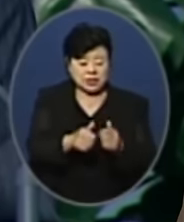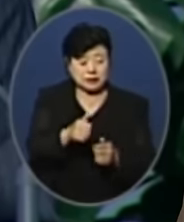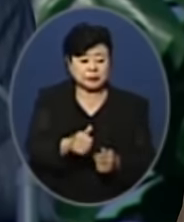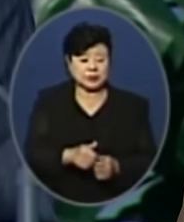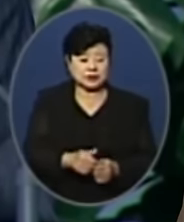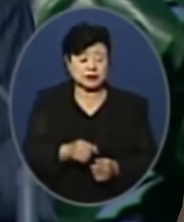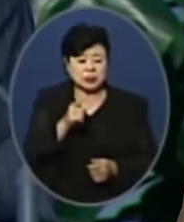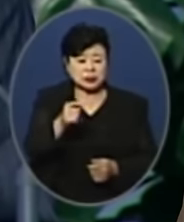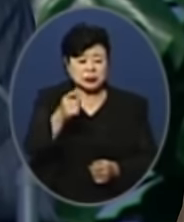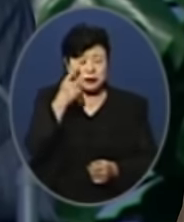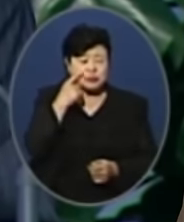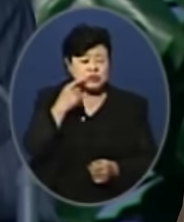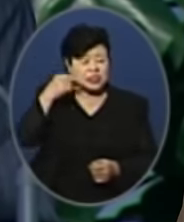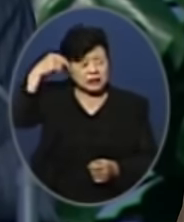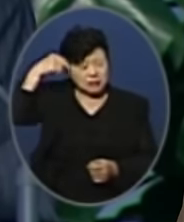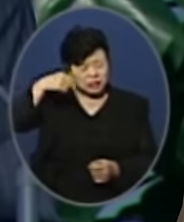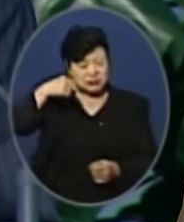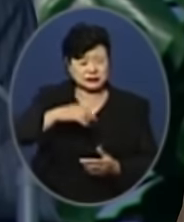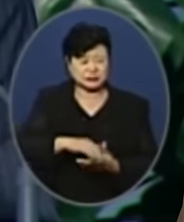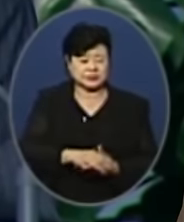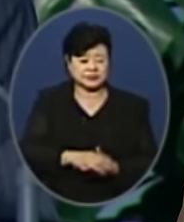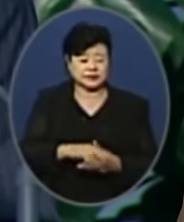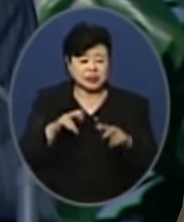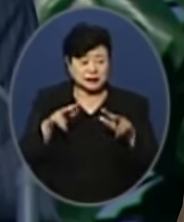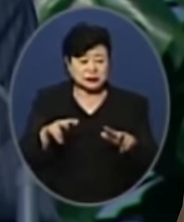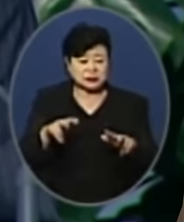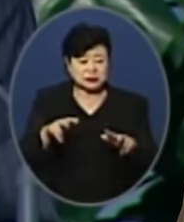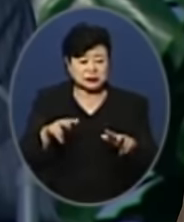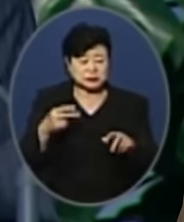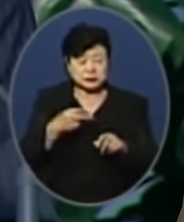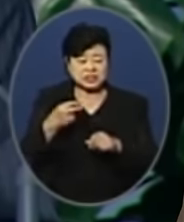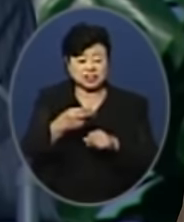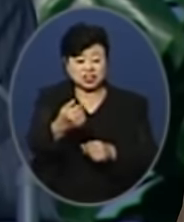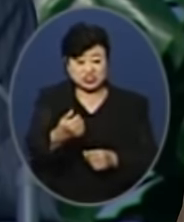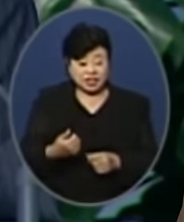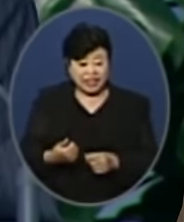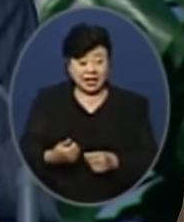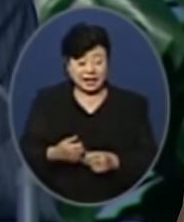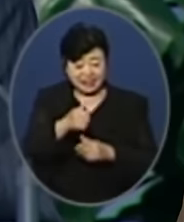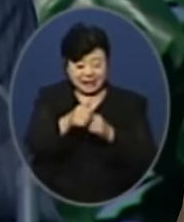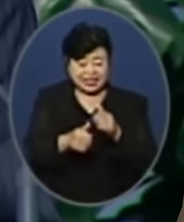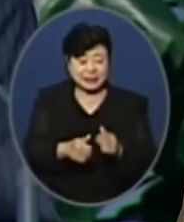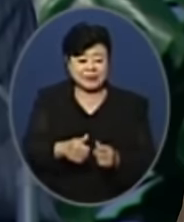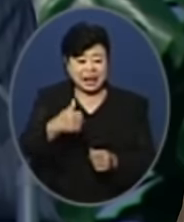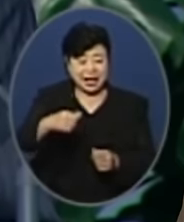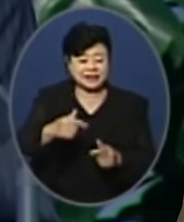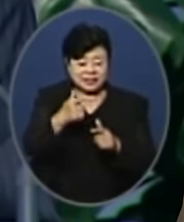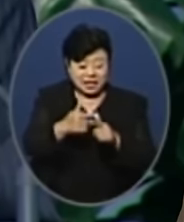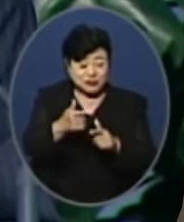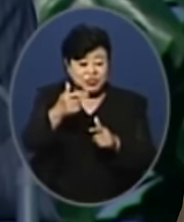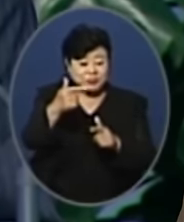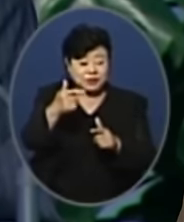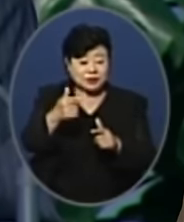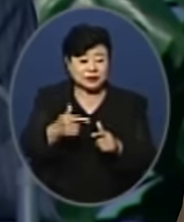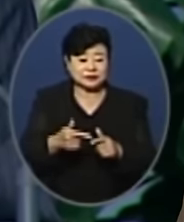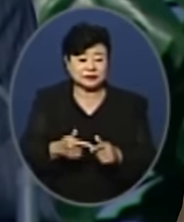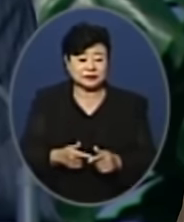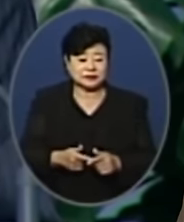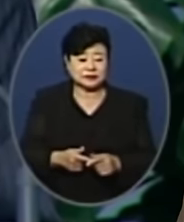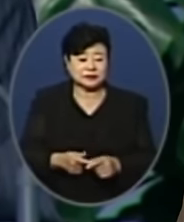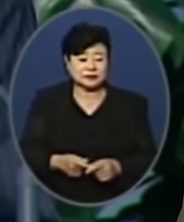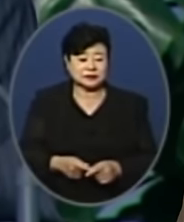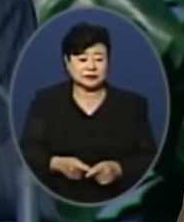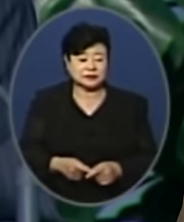하나님께서 이것을 불쌍히 느끼셔서 지금부터 2000년 전에 하나님의 아들 예수님을 동정녀